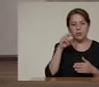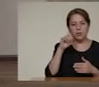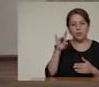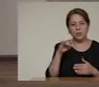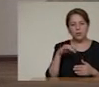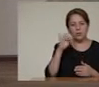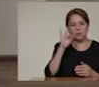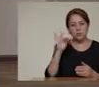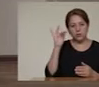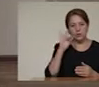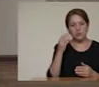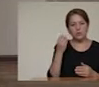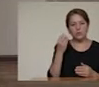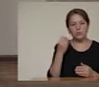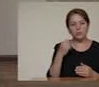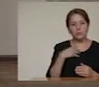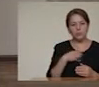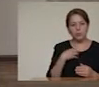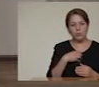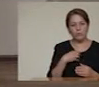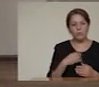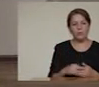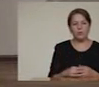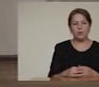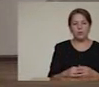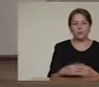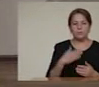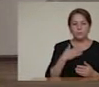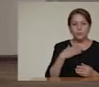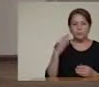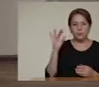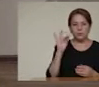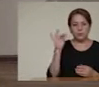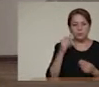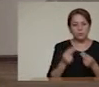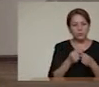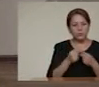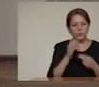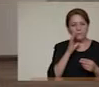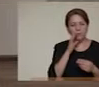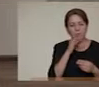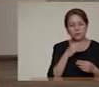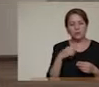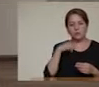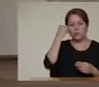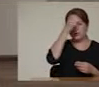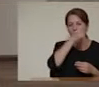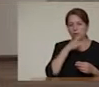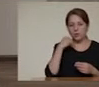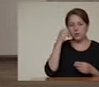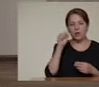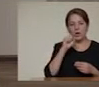muhim ahamiyat kasb etadi? Albatta, biz tarixni o'rganish jarayonida yillarni,